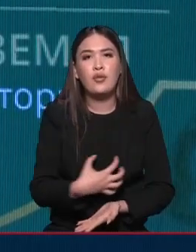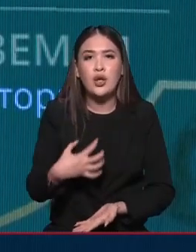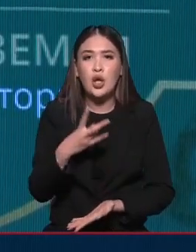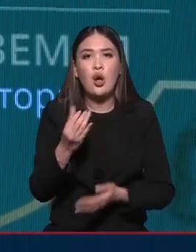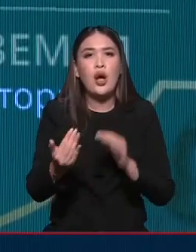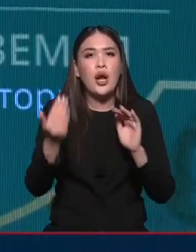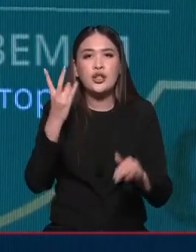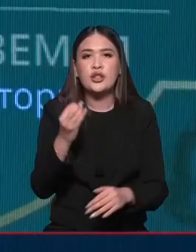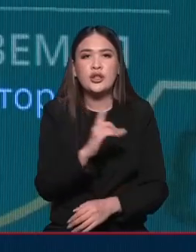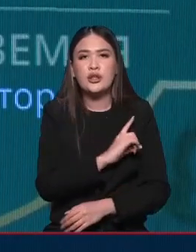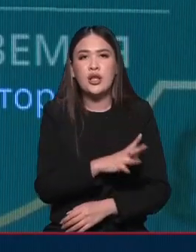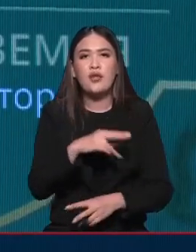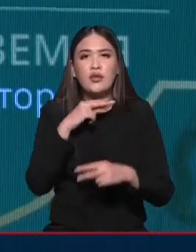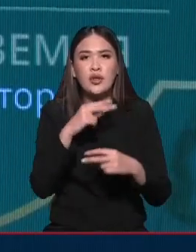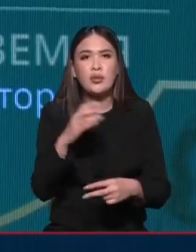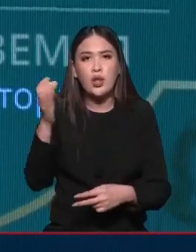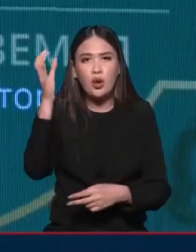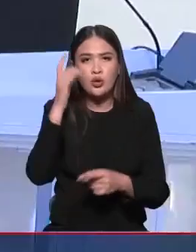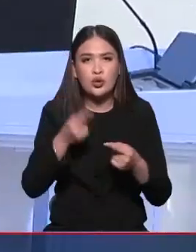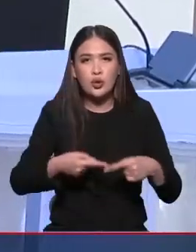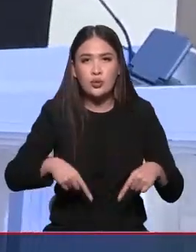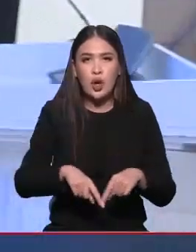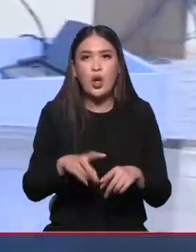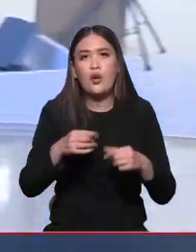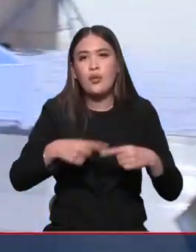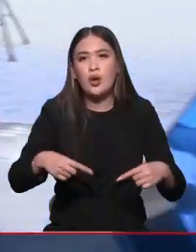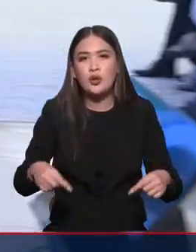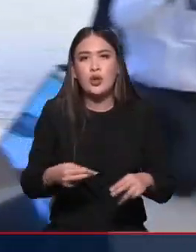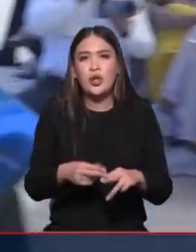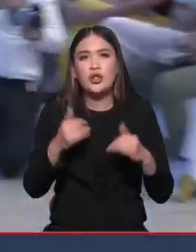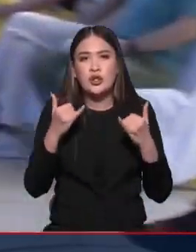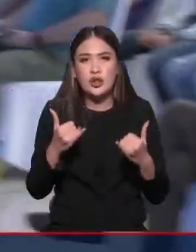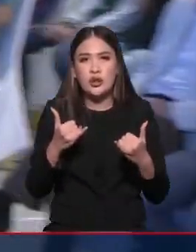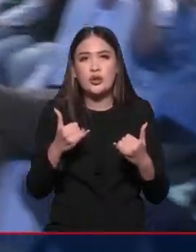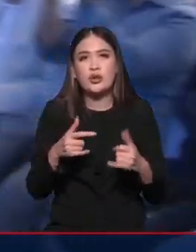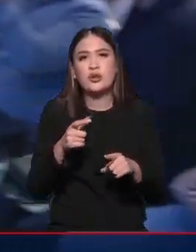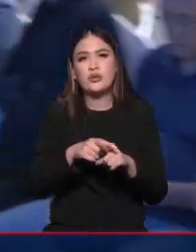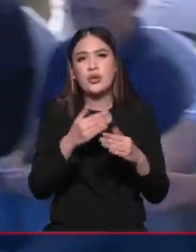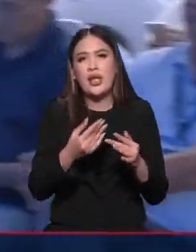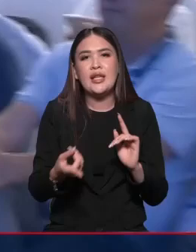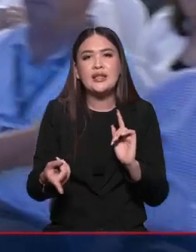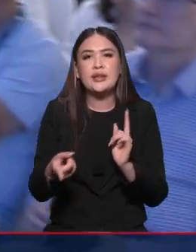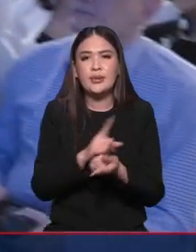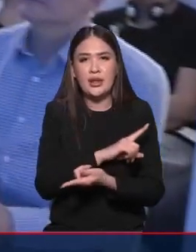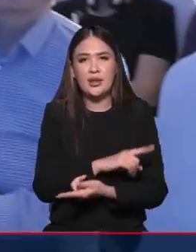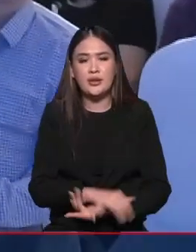раньше не сильно привлекала внимание научного сообщества впрочем ситуация на данный момент По его словам